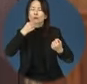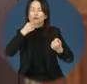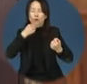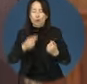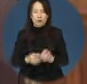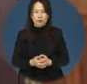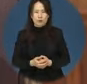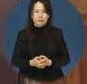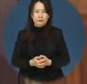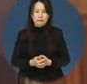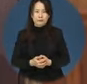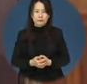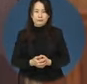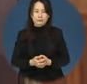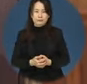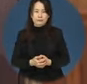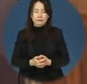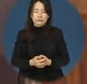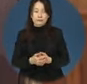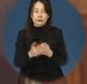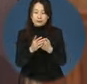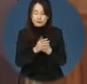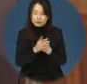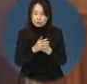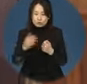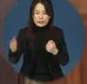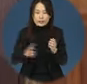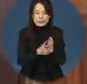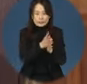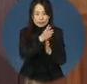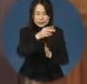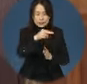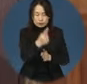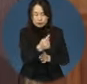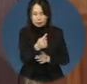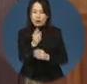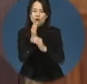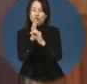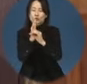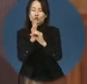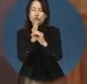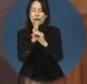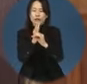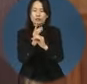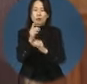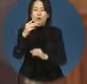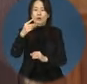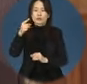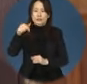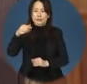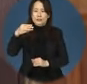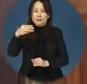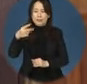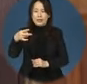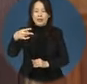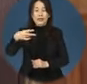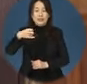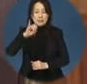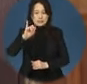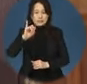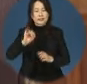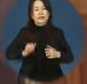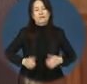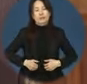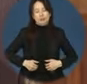축소되어 있다 그런 면에서 시 도와 시 공부에 중간 지대 의 역할을 할 수 있는 특명 c 가 필요하다 라는 것을